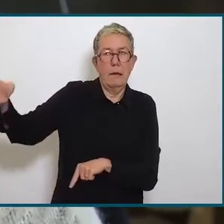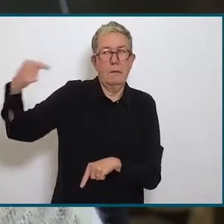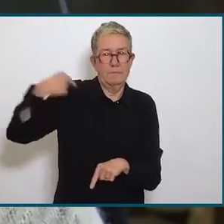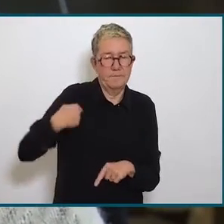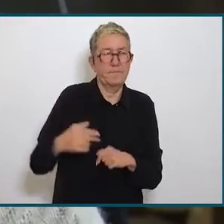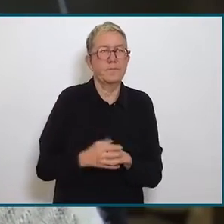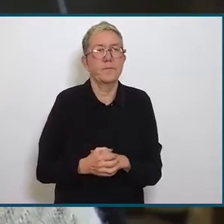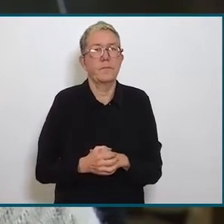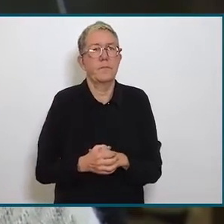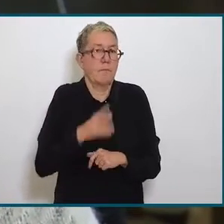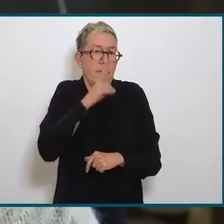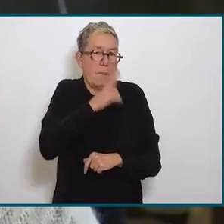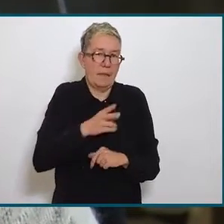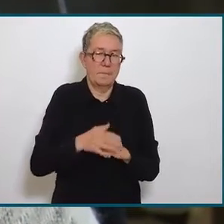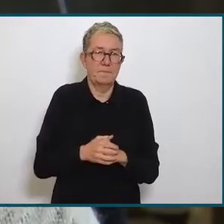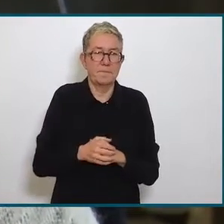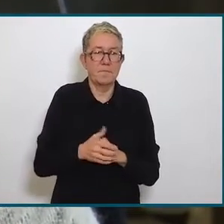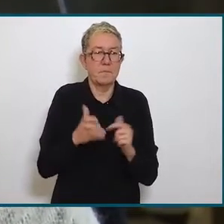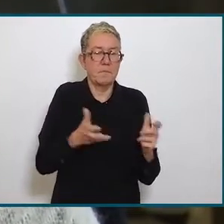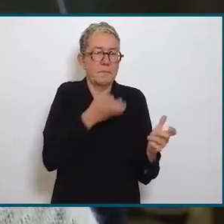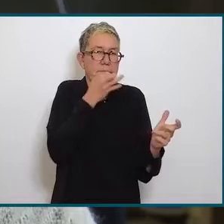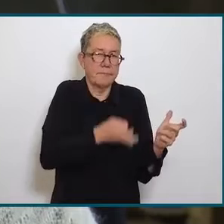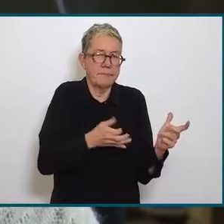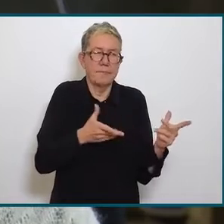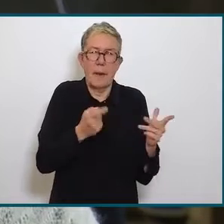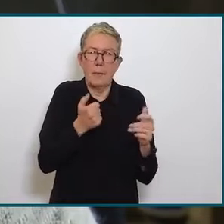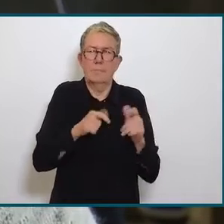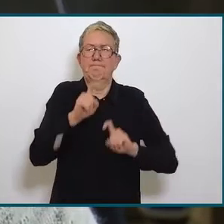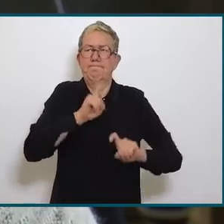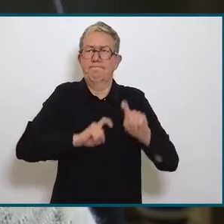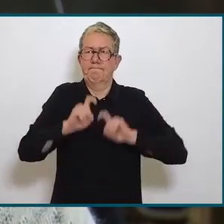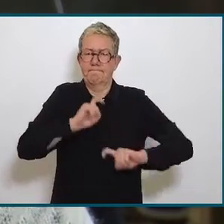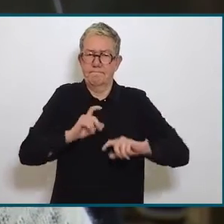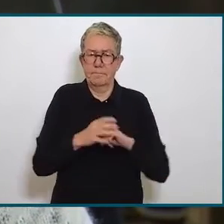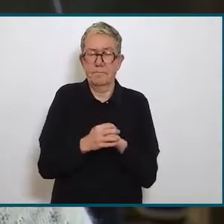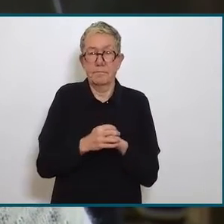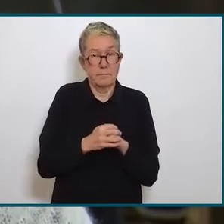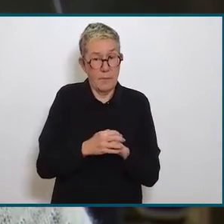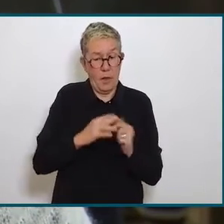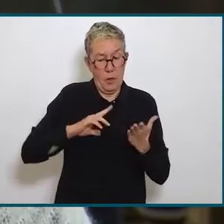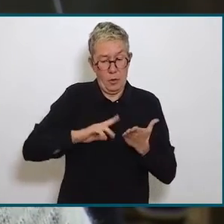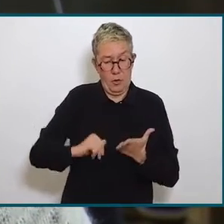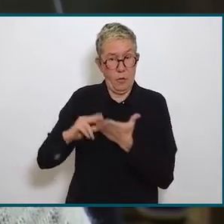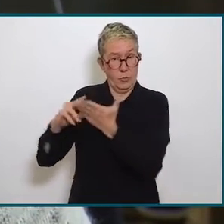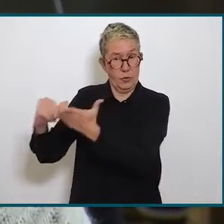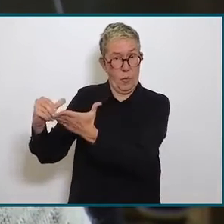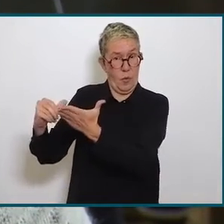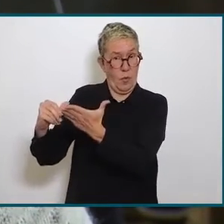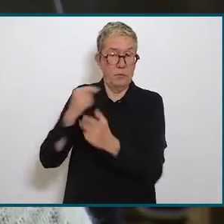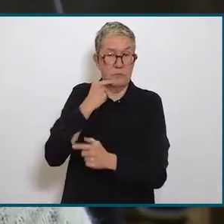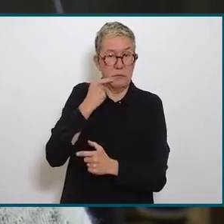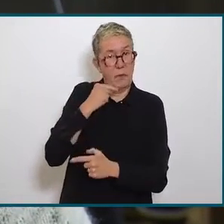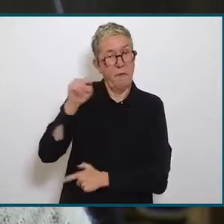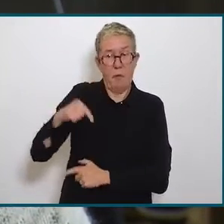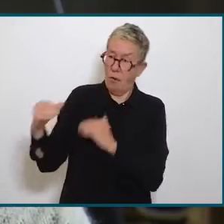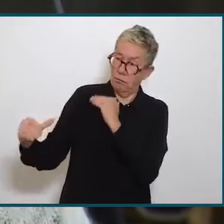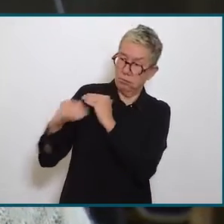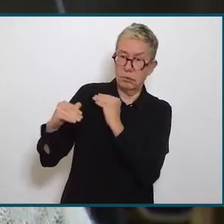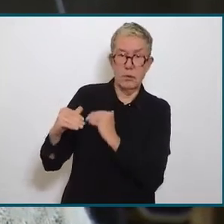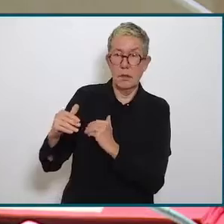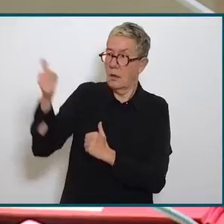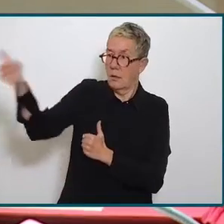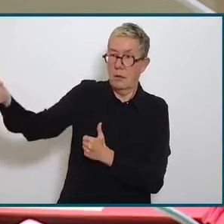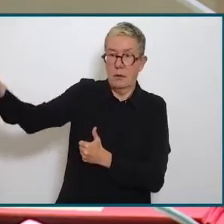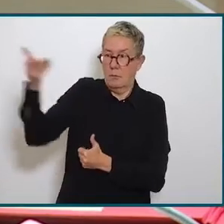l'État. Je tiens pour ma part à revenir sur un point. Pour qu'il y ait convention, il faut à minima 2 parties et que chacune des 2